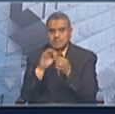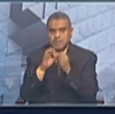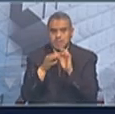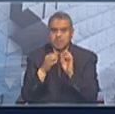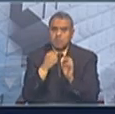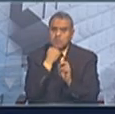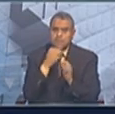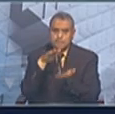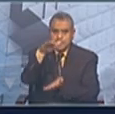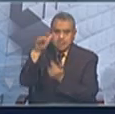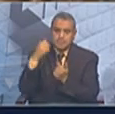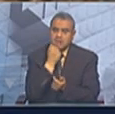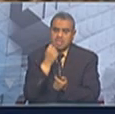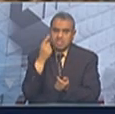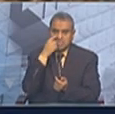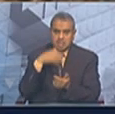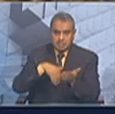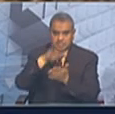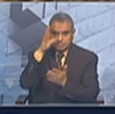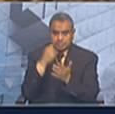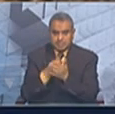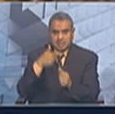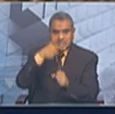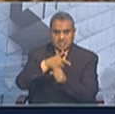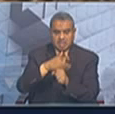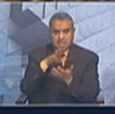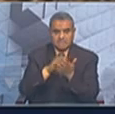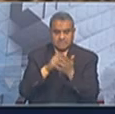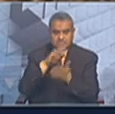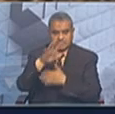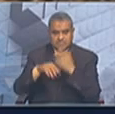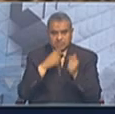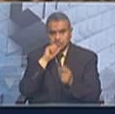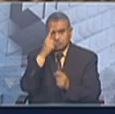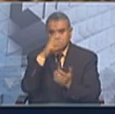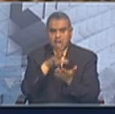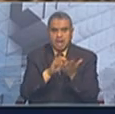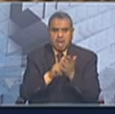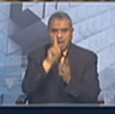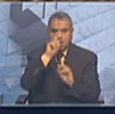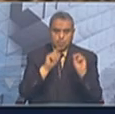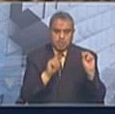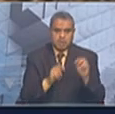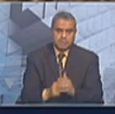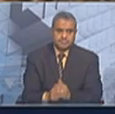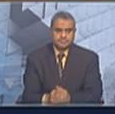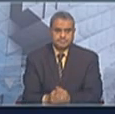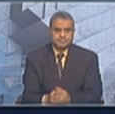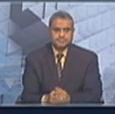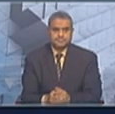1.5 مليون برميل يوميا من الخام والمكثفات منذ بداية الشهر الجاري.